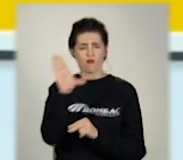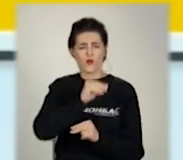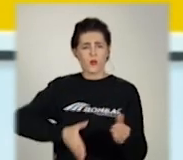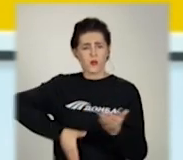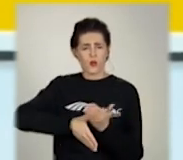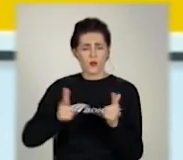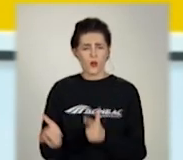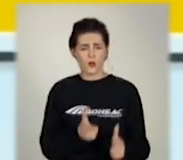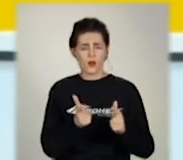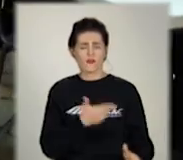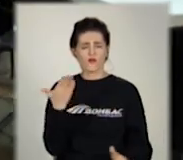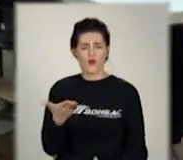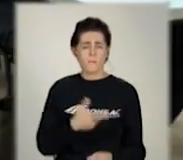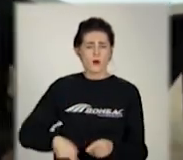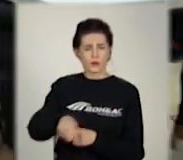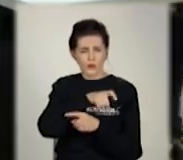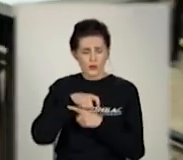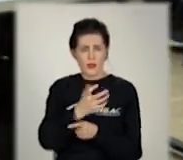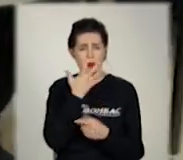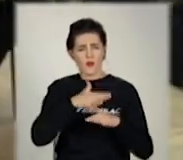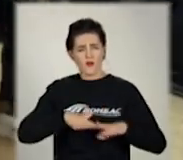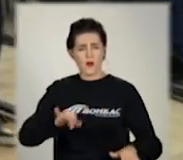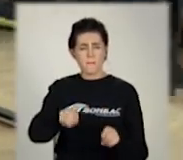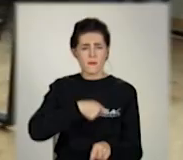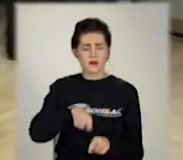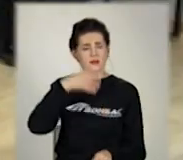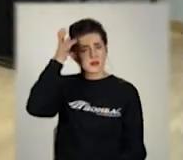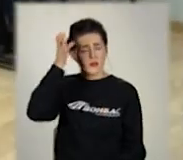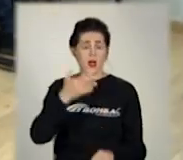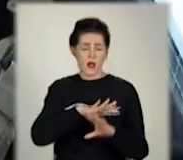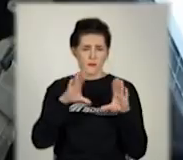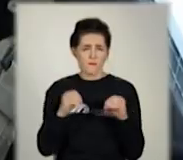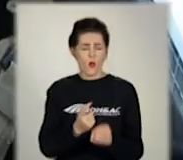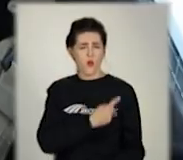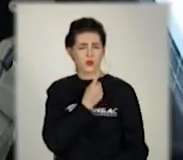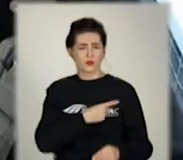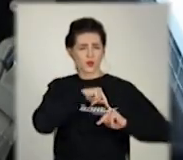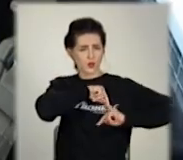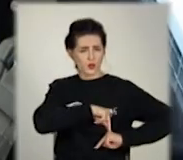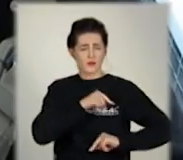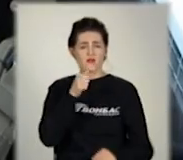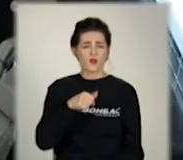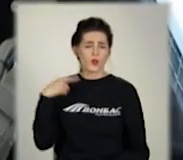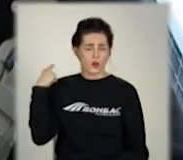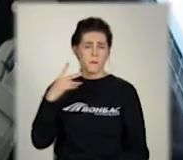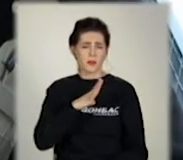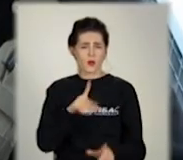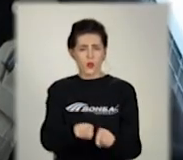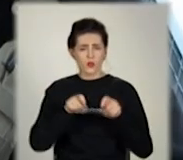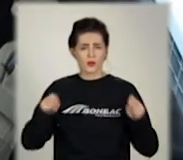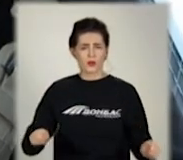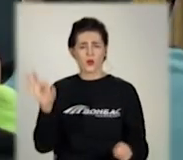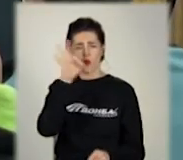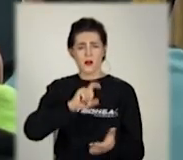помічників машиніста, тепловоза та матеріалознавства. Також оновлено клас з охорони праці. А торік після реконструкції відкрили